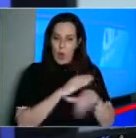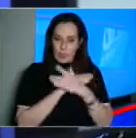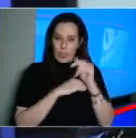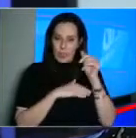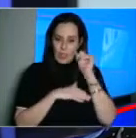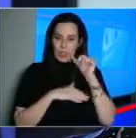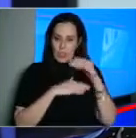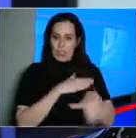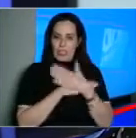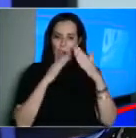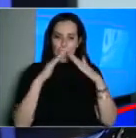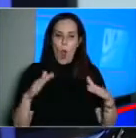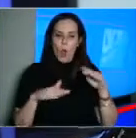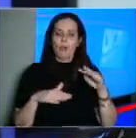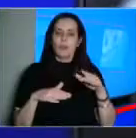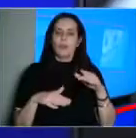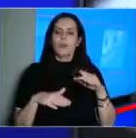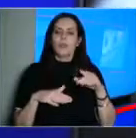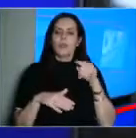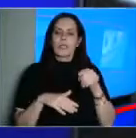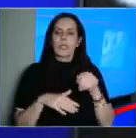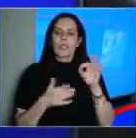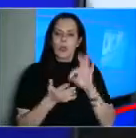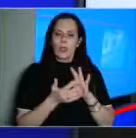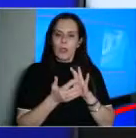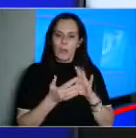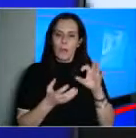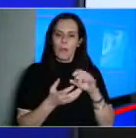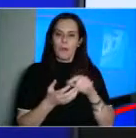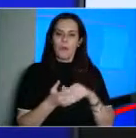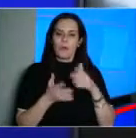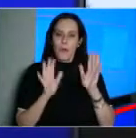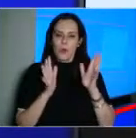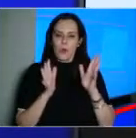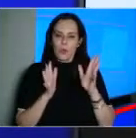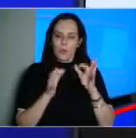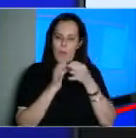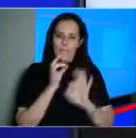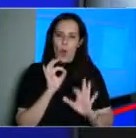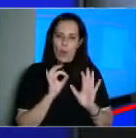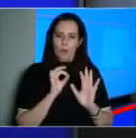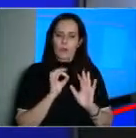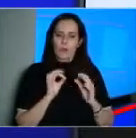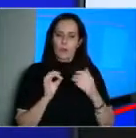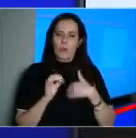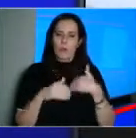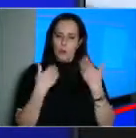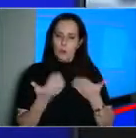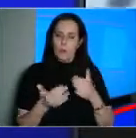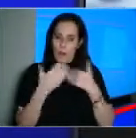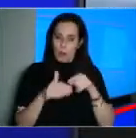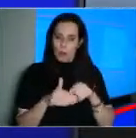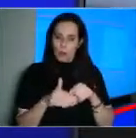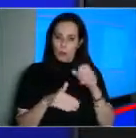לזה יציאת האשכנזים, יציאת האשכנזים מהמעברות, זה נקודה מורכבת ומאוד מפורטת. אנחנו נותנים בפרק